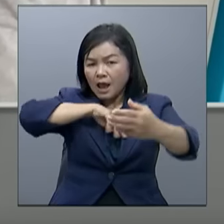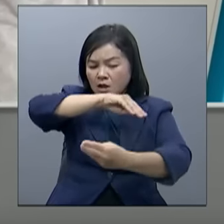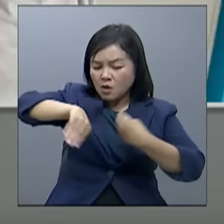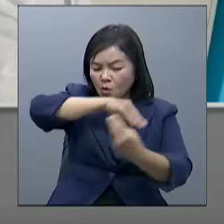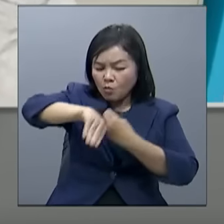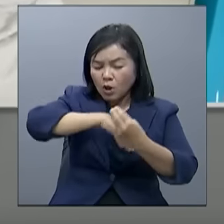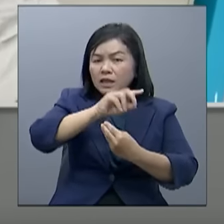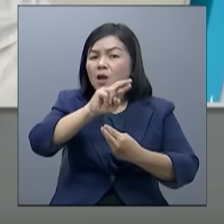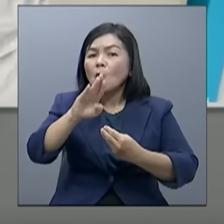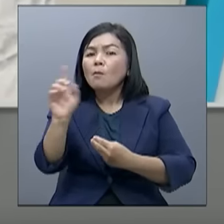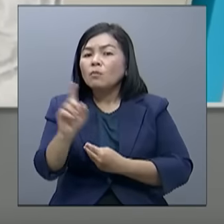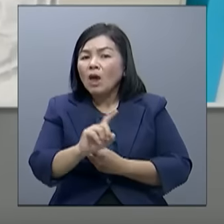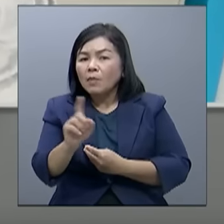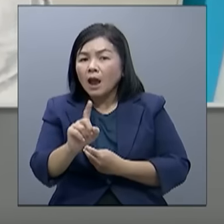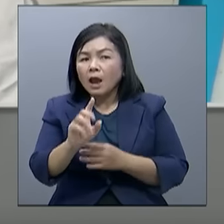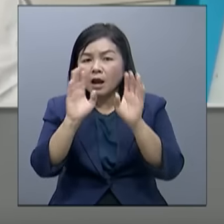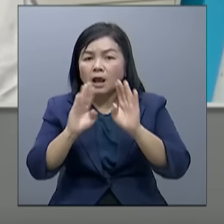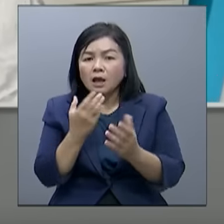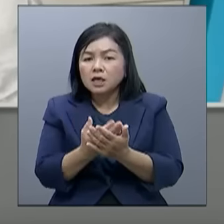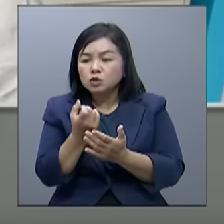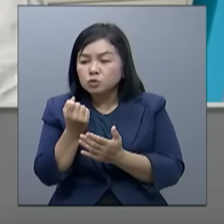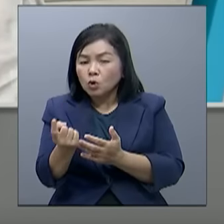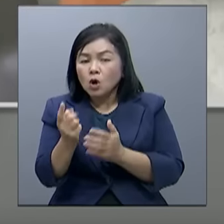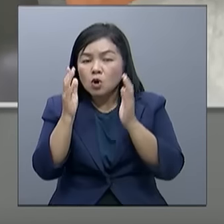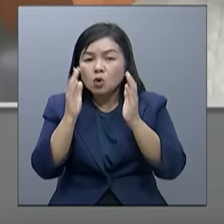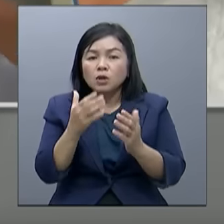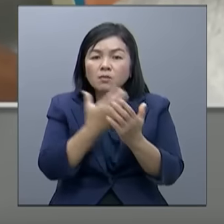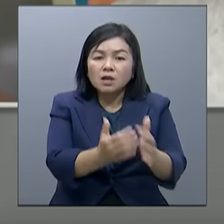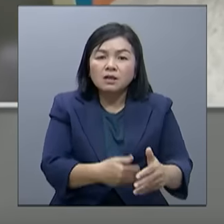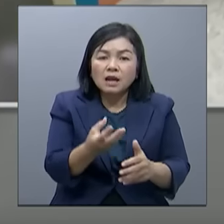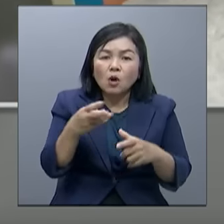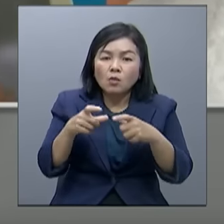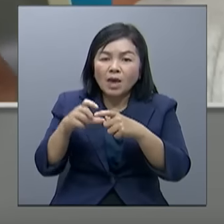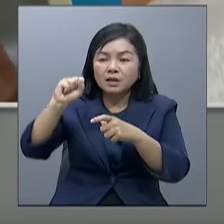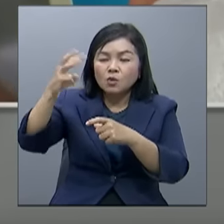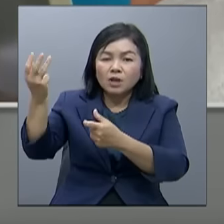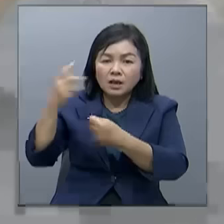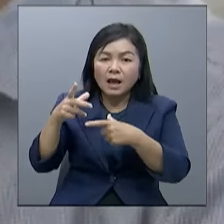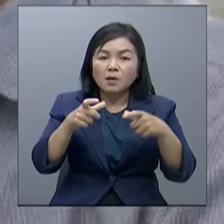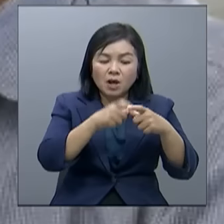สดแบบไม่มีเงื่อนไขสำหรับผู้ที่รายได้น้อยและมีความเปราะบางค่ะ